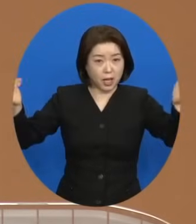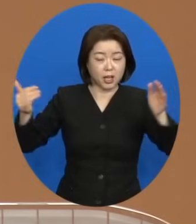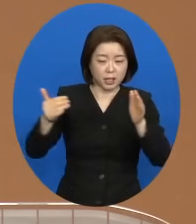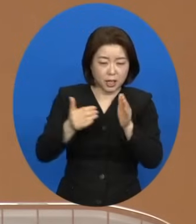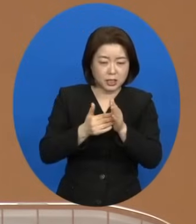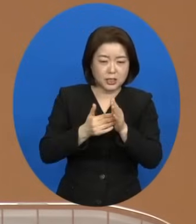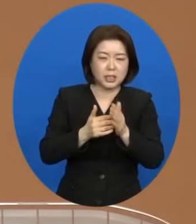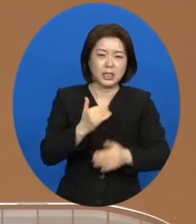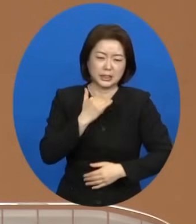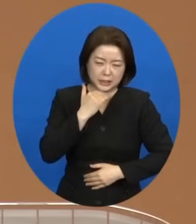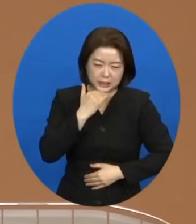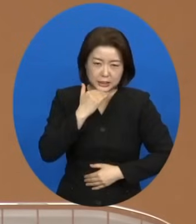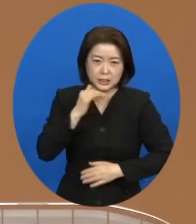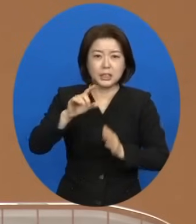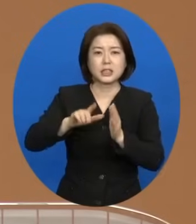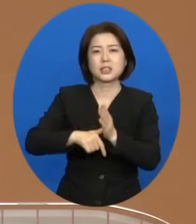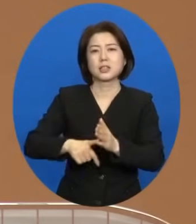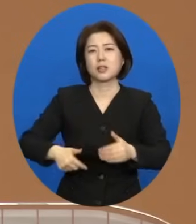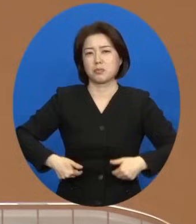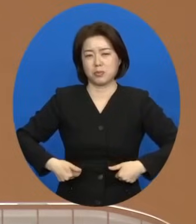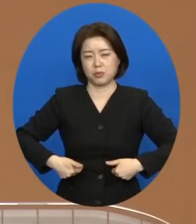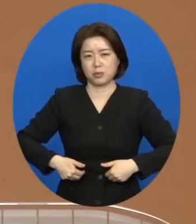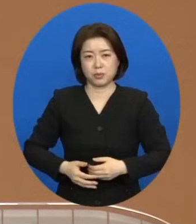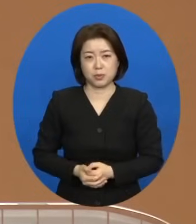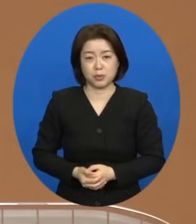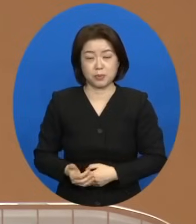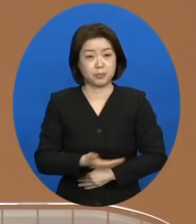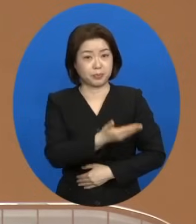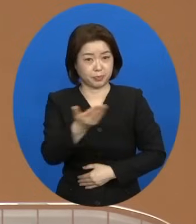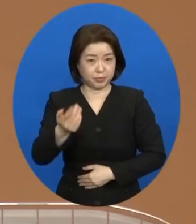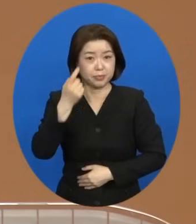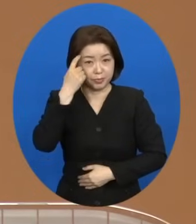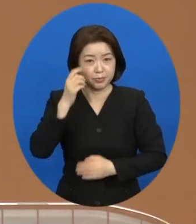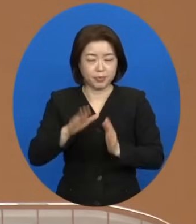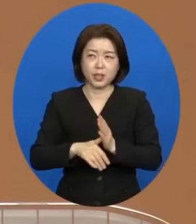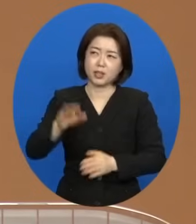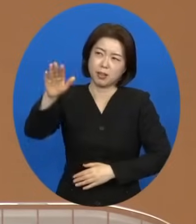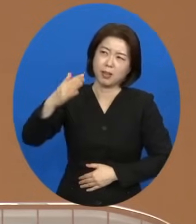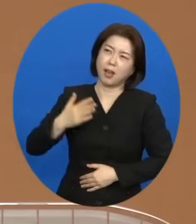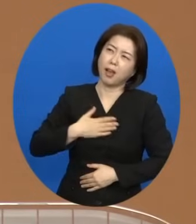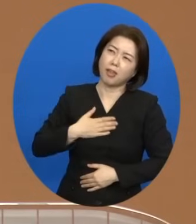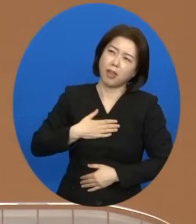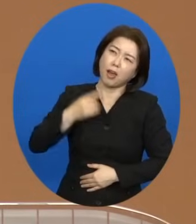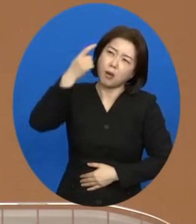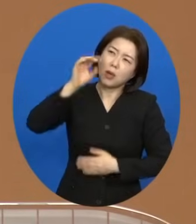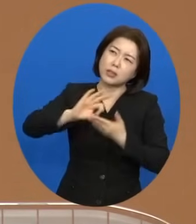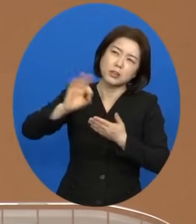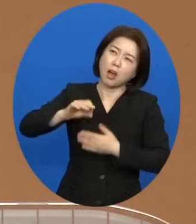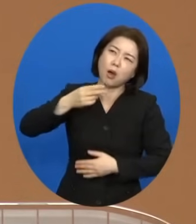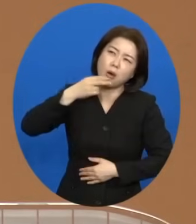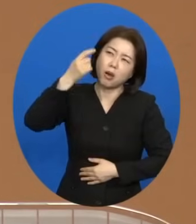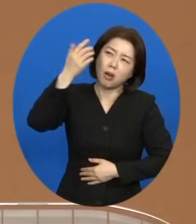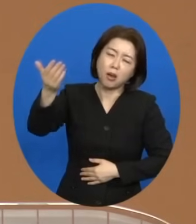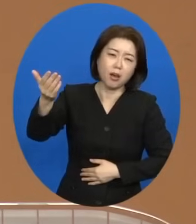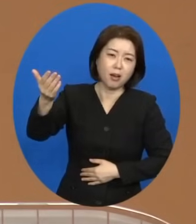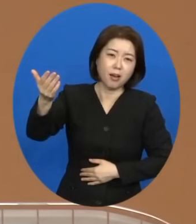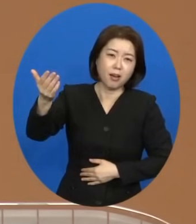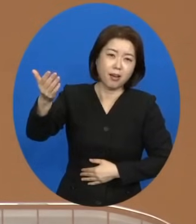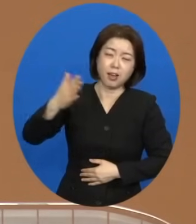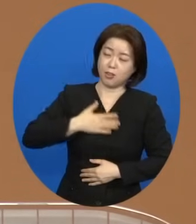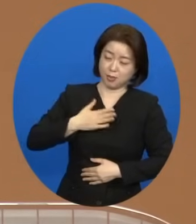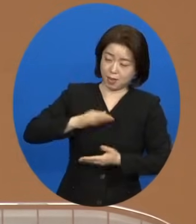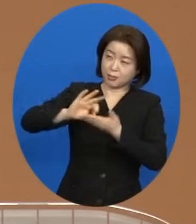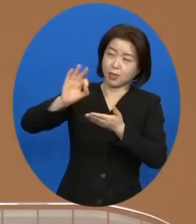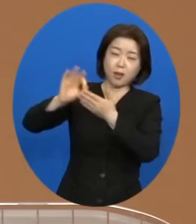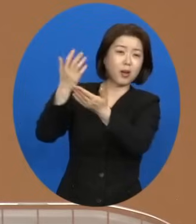시간이 있었다는 거예요 그니까 여러분 생각하실 때 하나님 왜 저는 잘 사용하지 않는 것 같으니까 하나님 저를 사용해